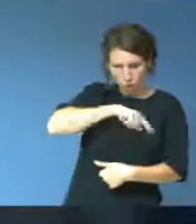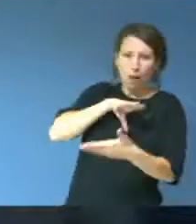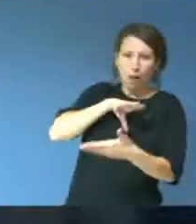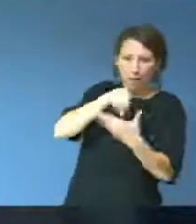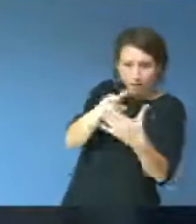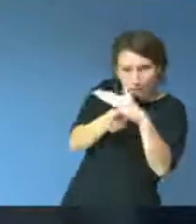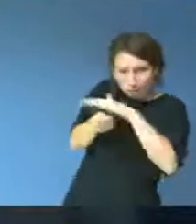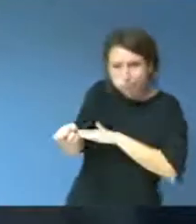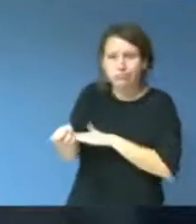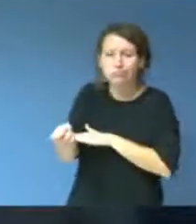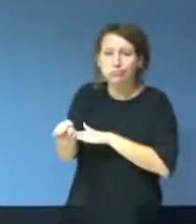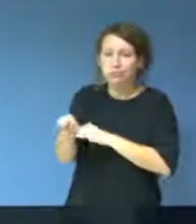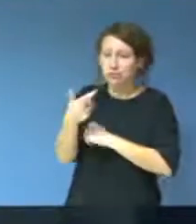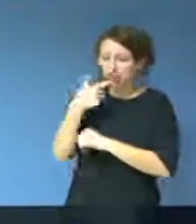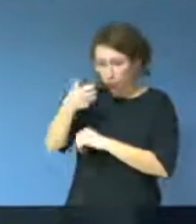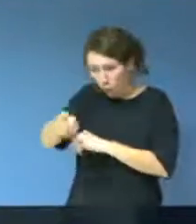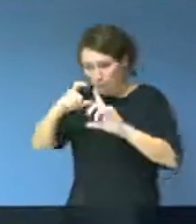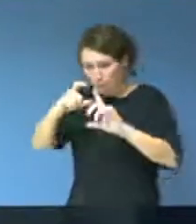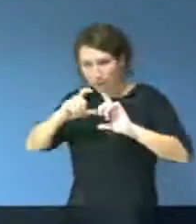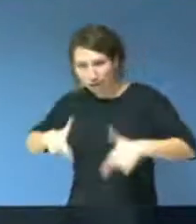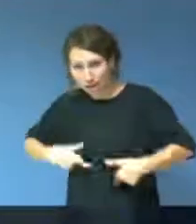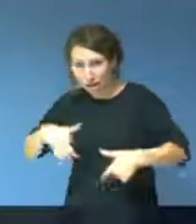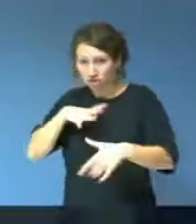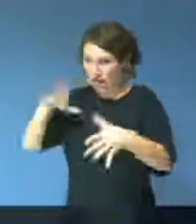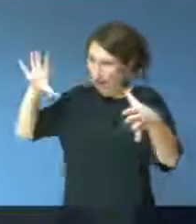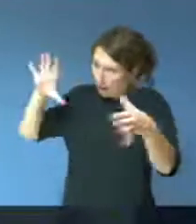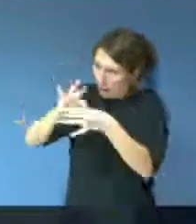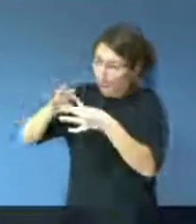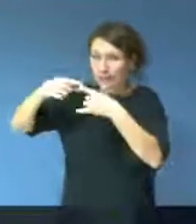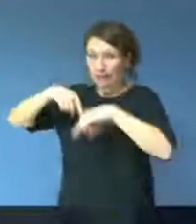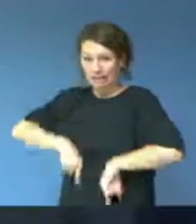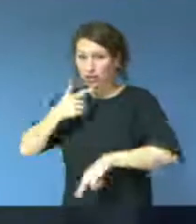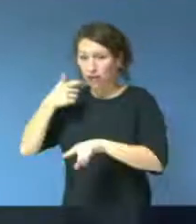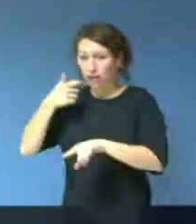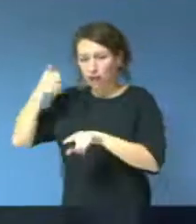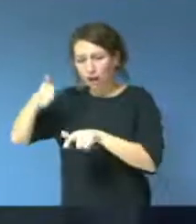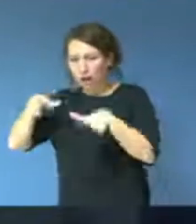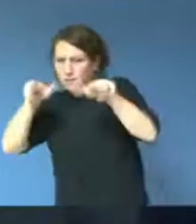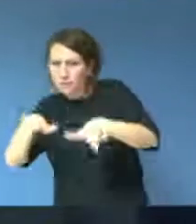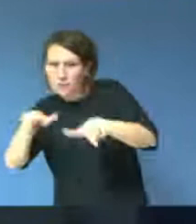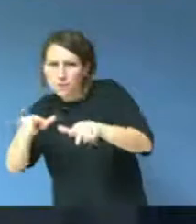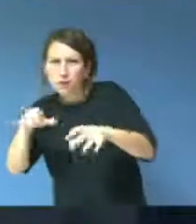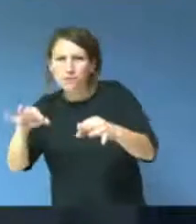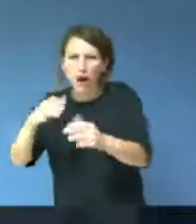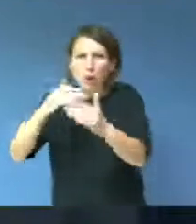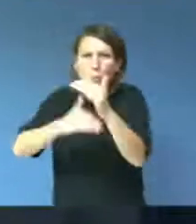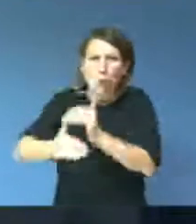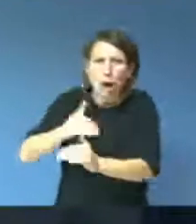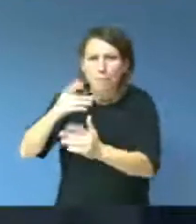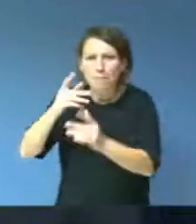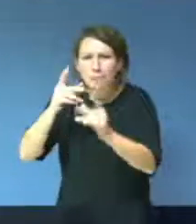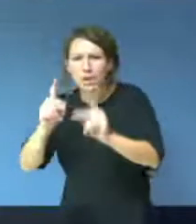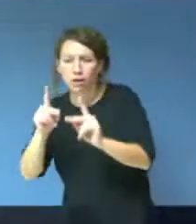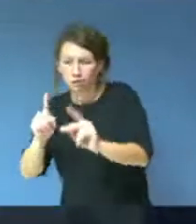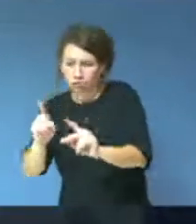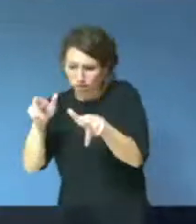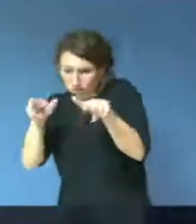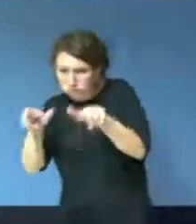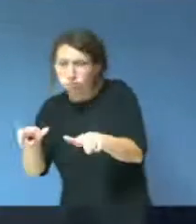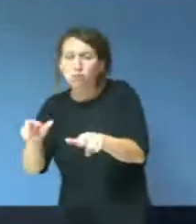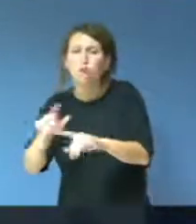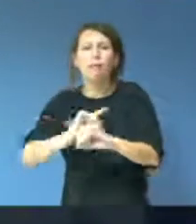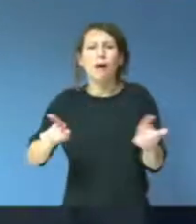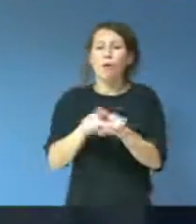contrat avec l'État et un contrôle des programmes pédagogiques. Nous ne sommes absolument pas dans le financement d'écoles